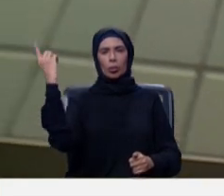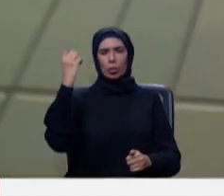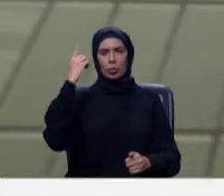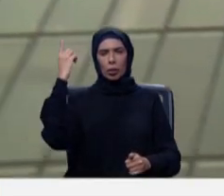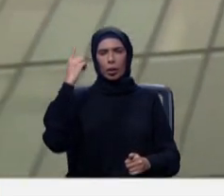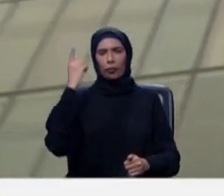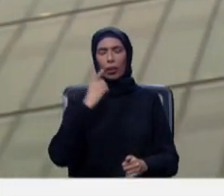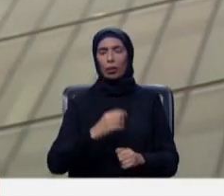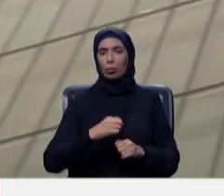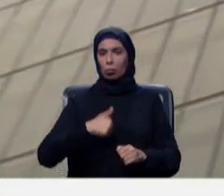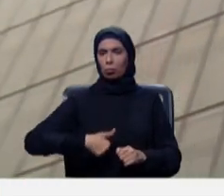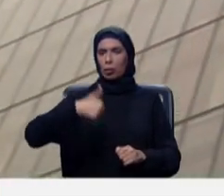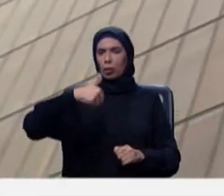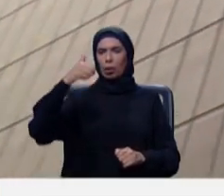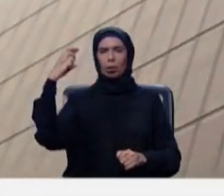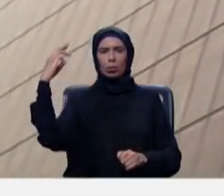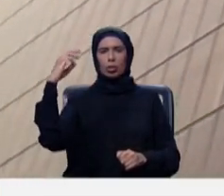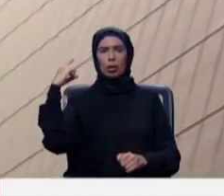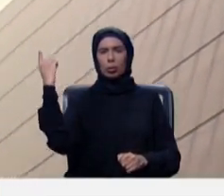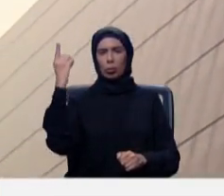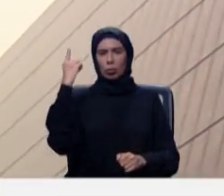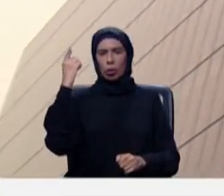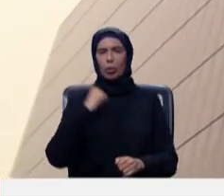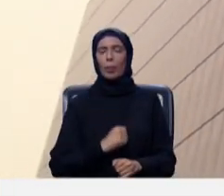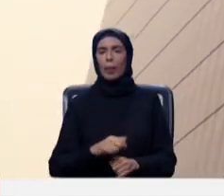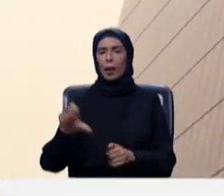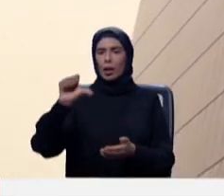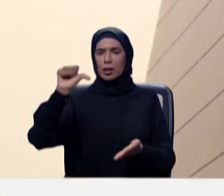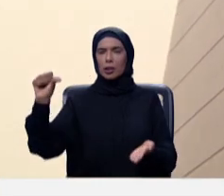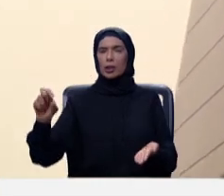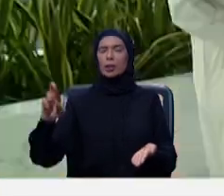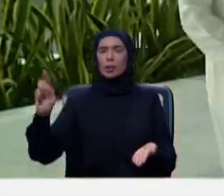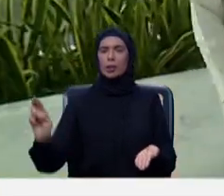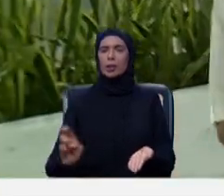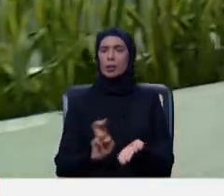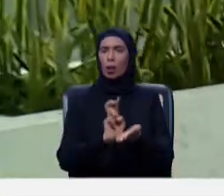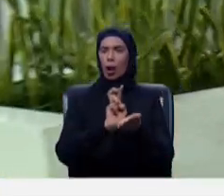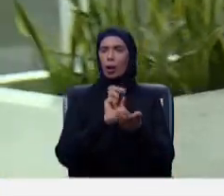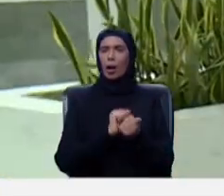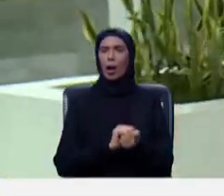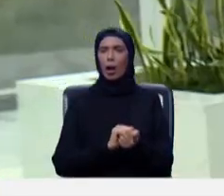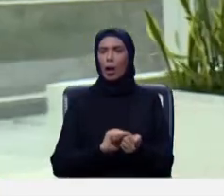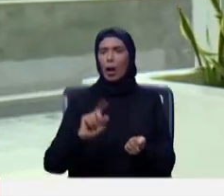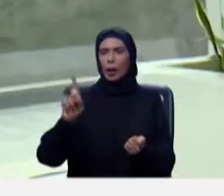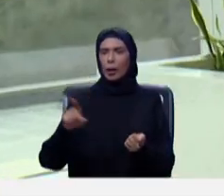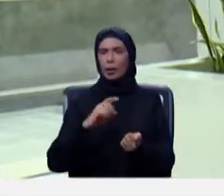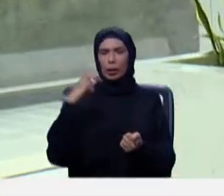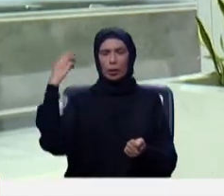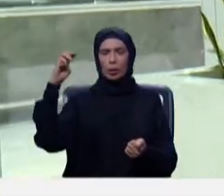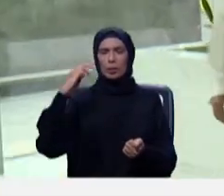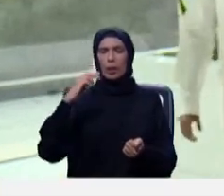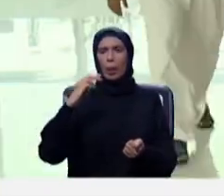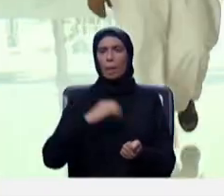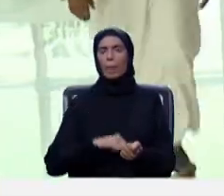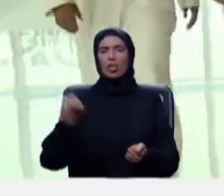خصبة تفضيلية للشركات العالمية. جاء ذلك خلال الزيارة التي قام بها سمو الشيخ ناصر بن حمد الخليفة إلى شركة أمازون